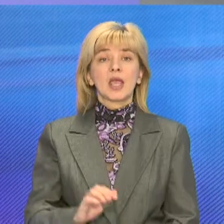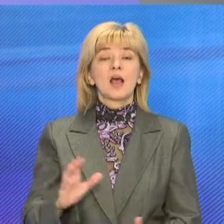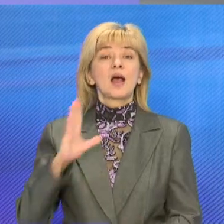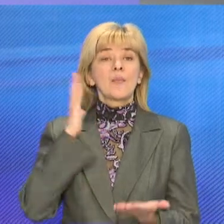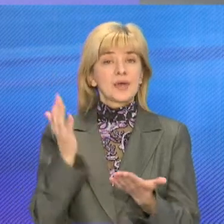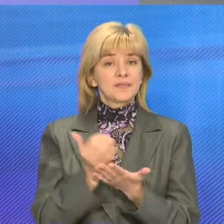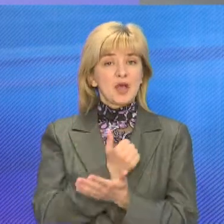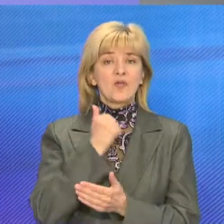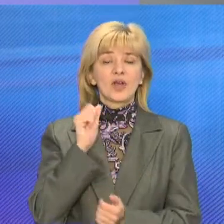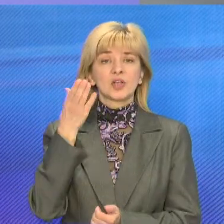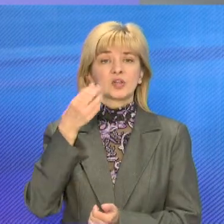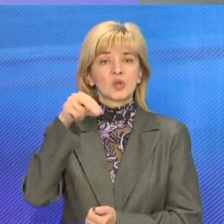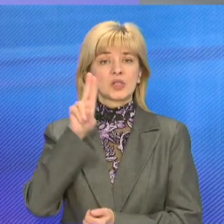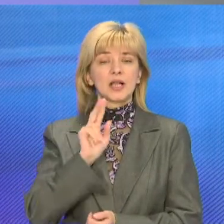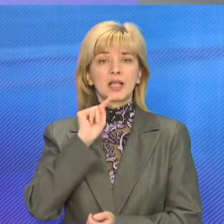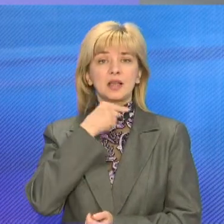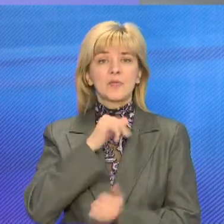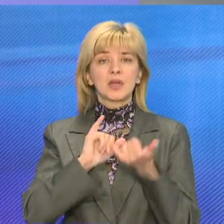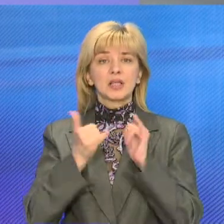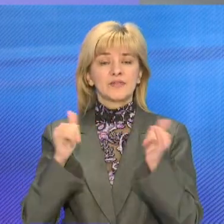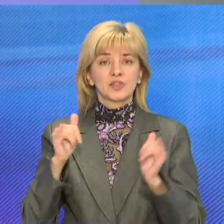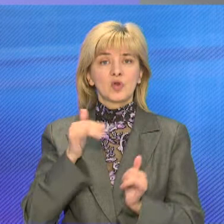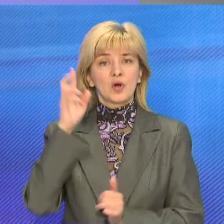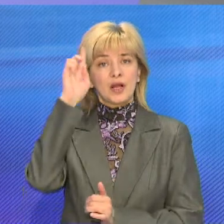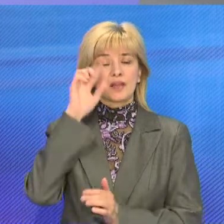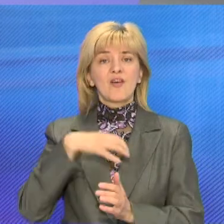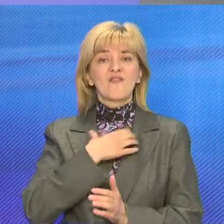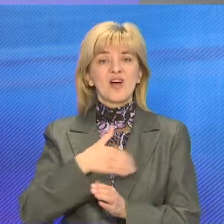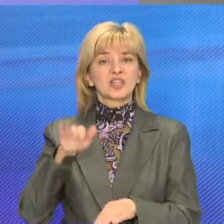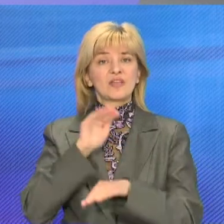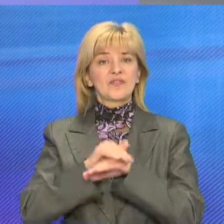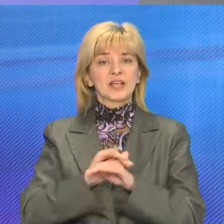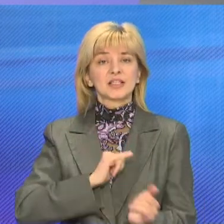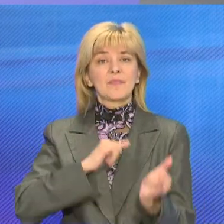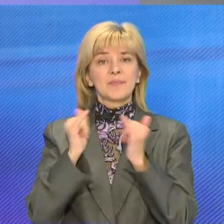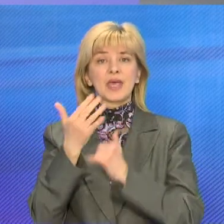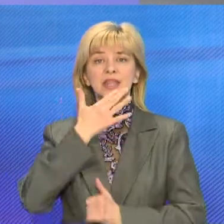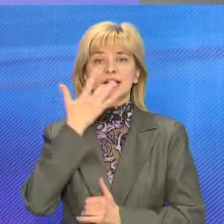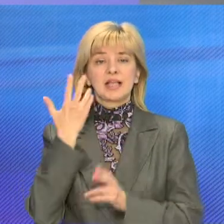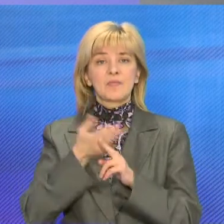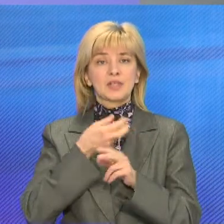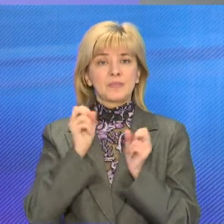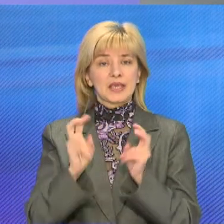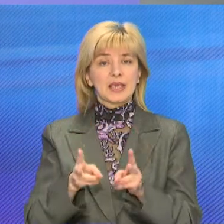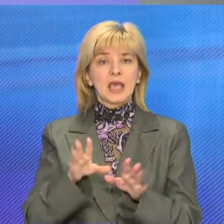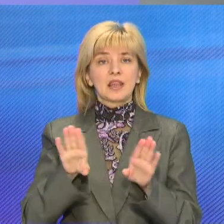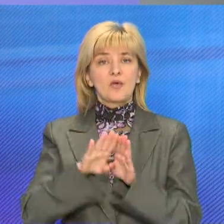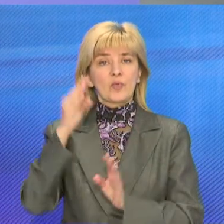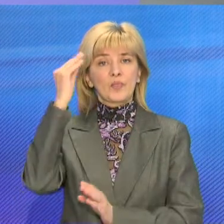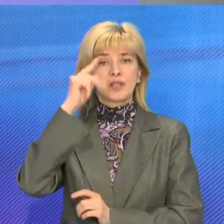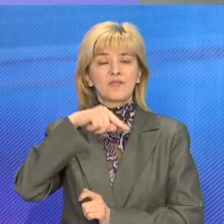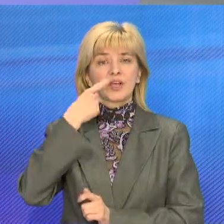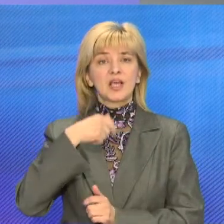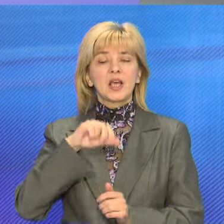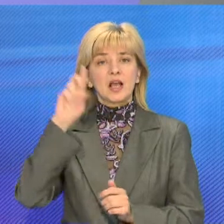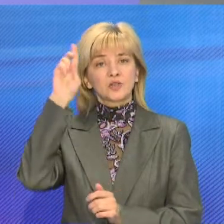Паспяховое социально-экономичное развитие Украины – важный фактор обеспечения национальной безопасности. Такую думку выказал державный секретар